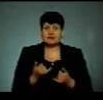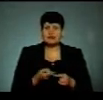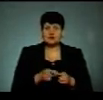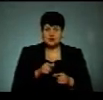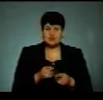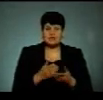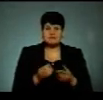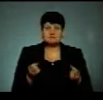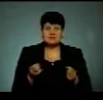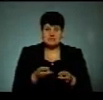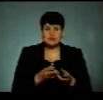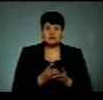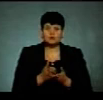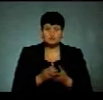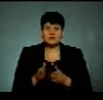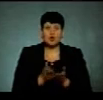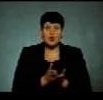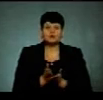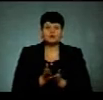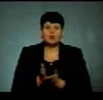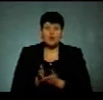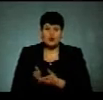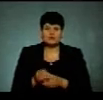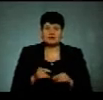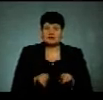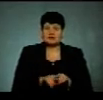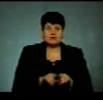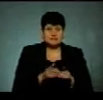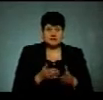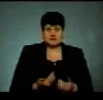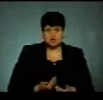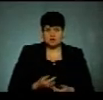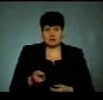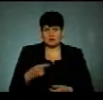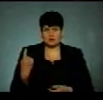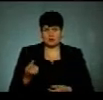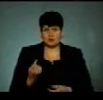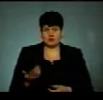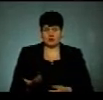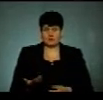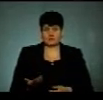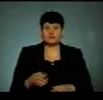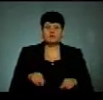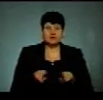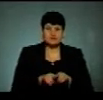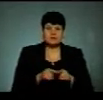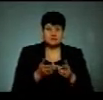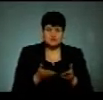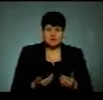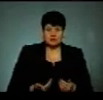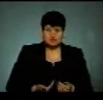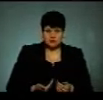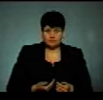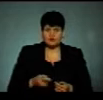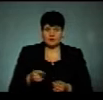спеціальні служби, які його обслуговують, і які такі самі жителі Тернопільської області. І вони так само живуть